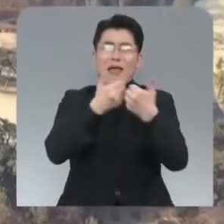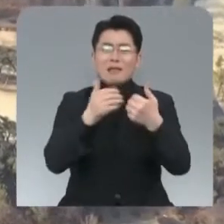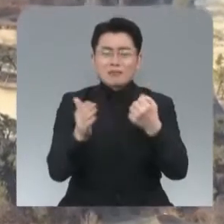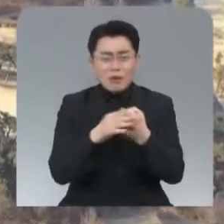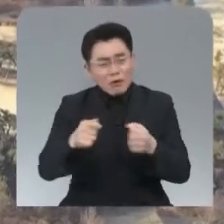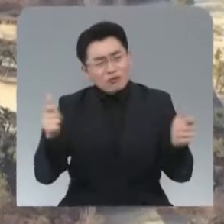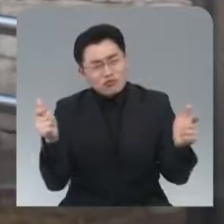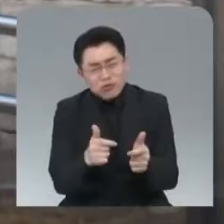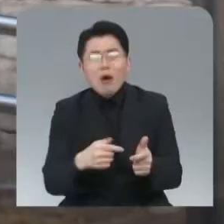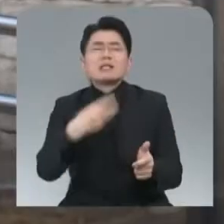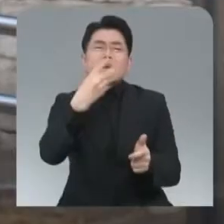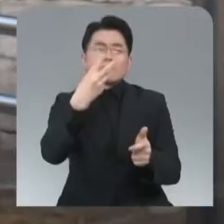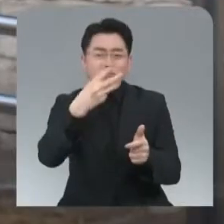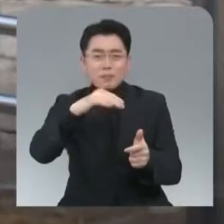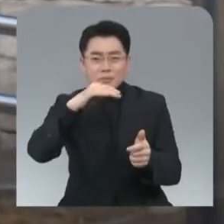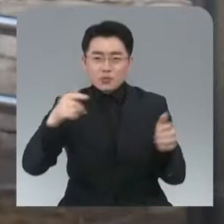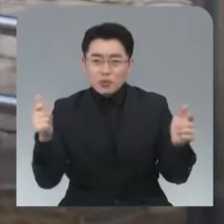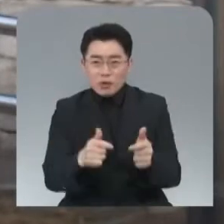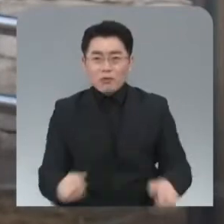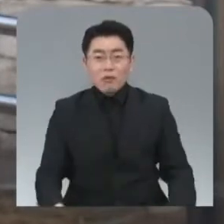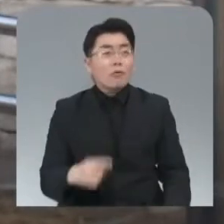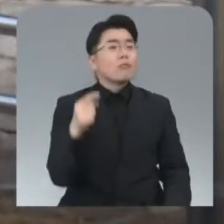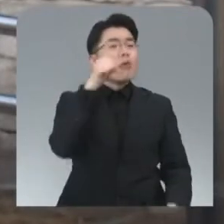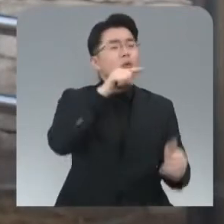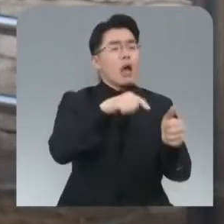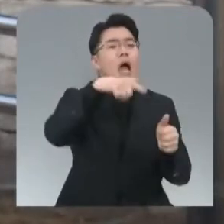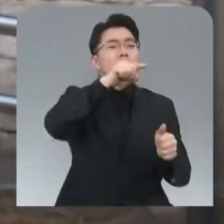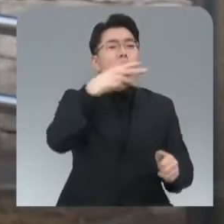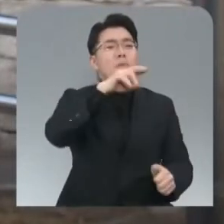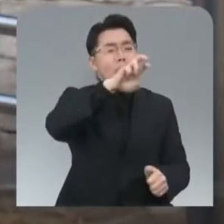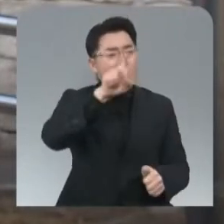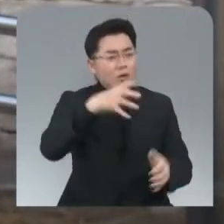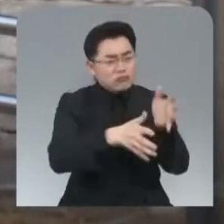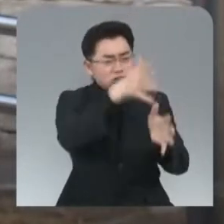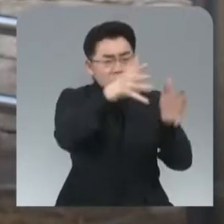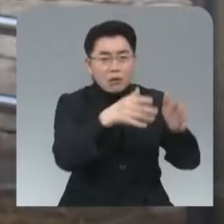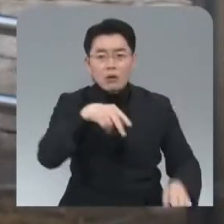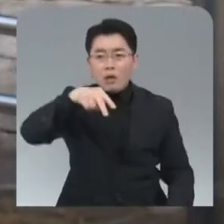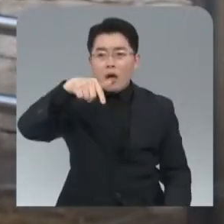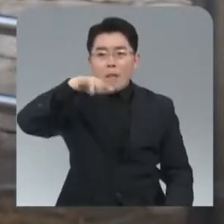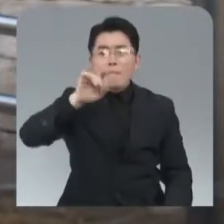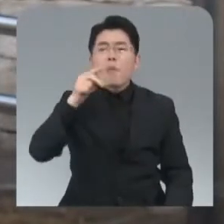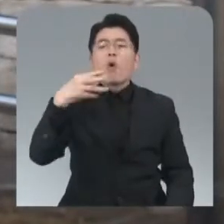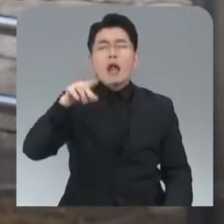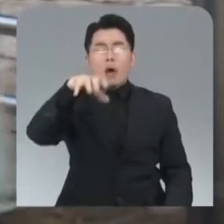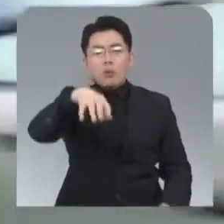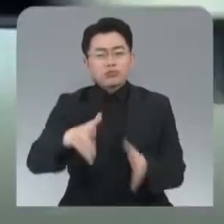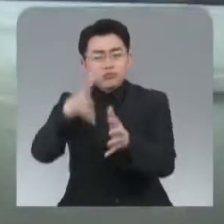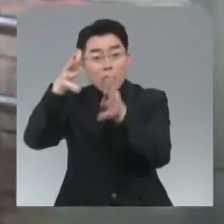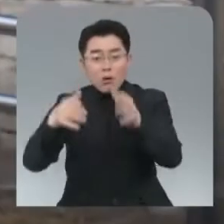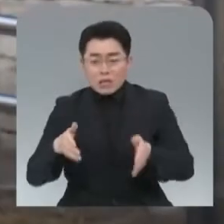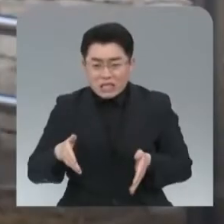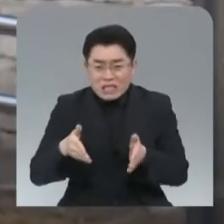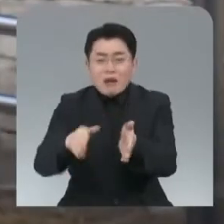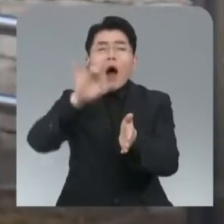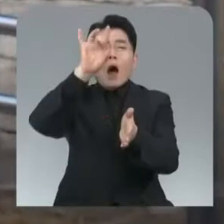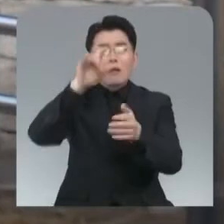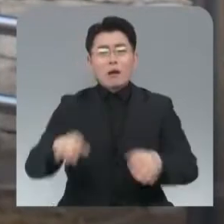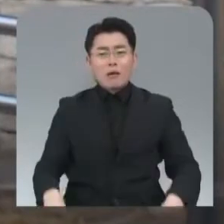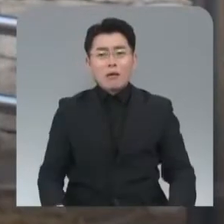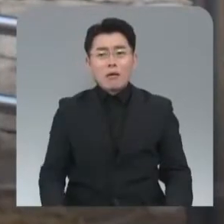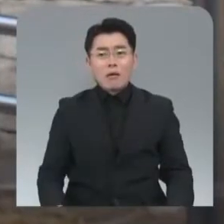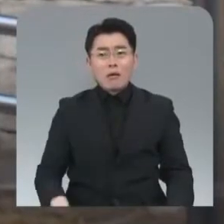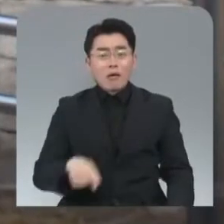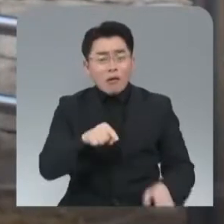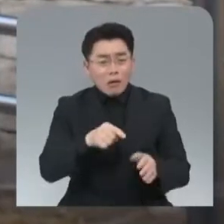줄였습니다. 갈매도 신도시가 생겼고 별내도 신도시가 생겼고 근데 도로는 이쪽 한 도로밖에 없거든요. 교통이고 뭐고 이런